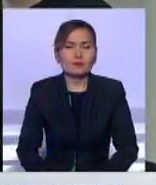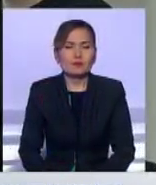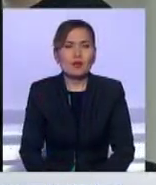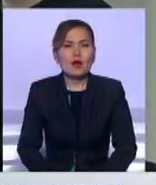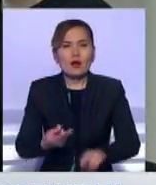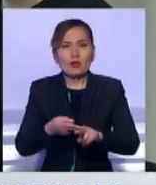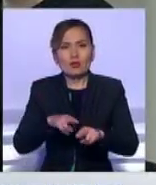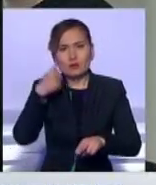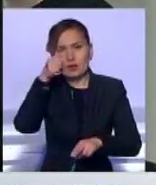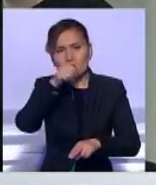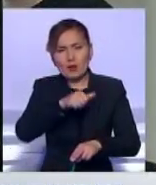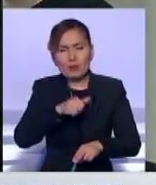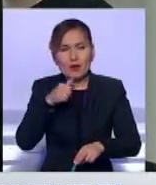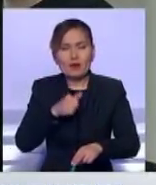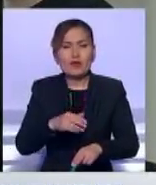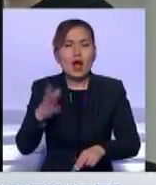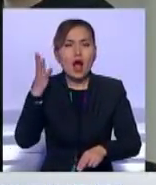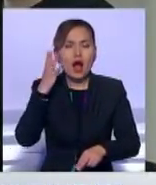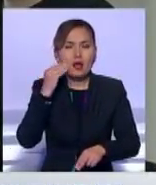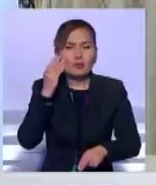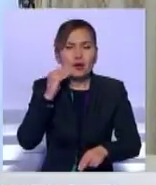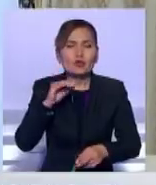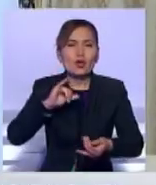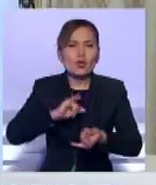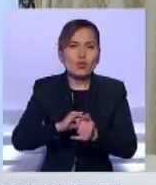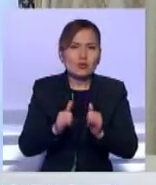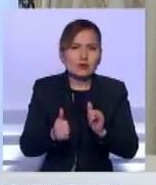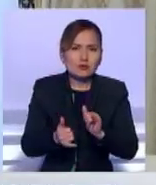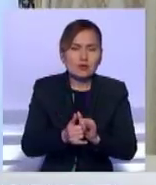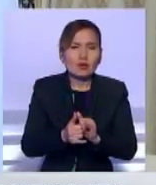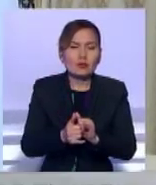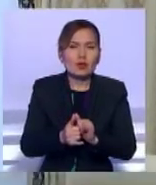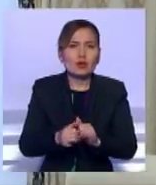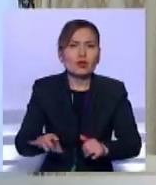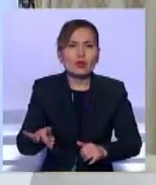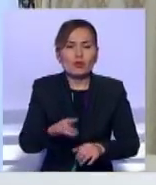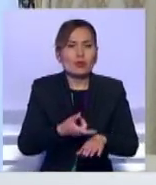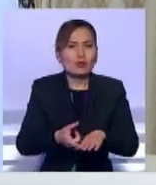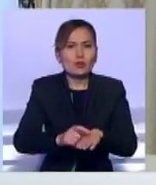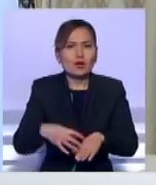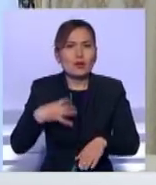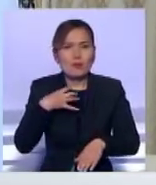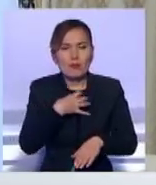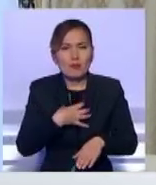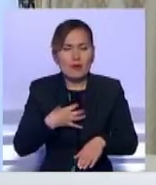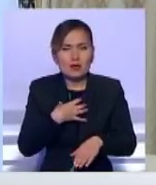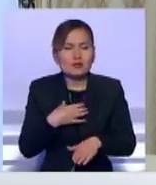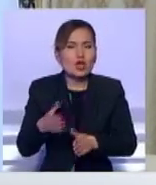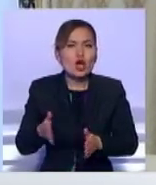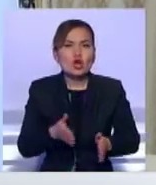Биыл Алматы, Өскемен және Омск, Майқапшағай жолдарында, республикалық маңызы бар жолдарында